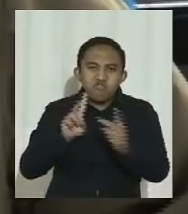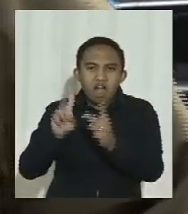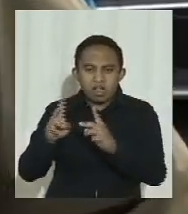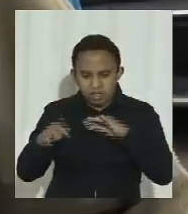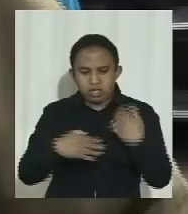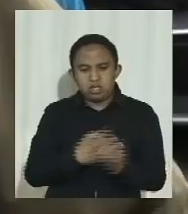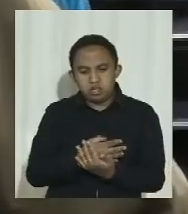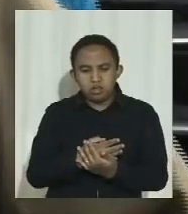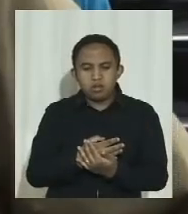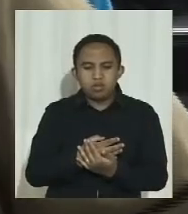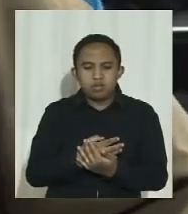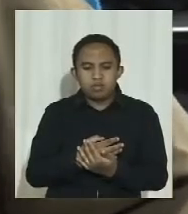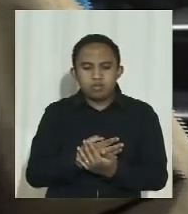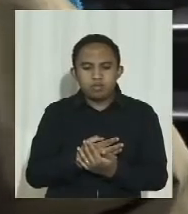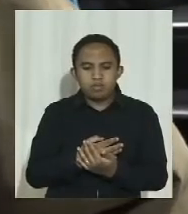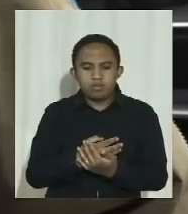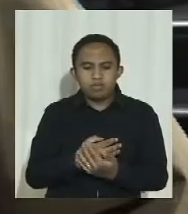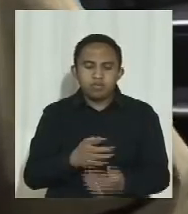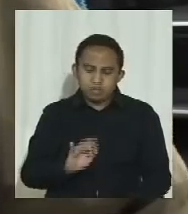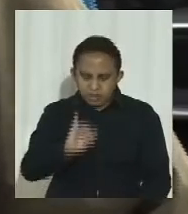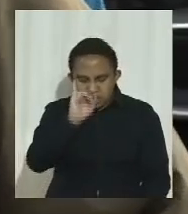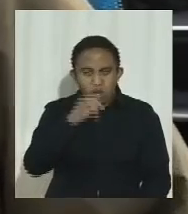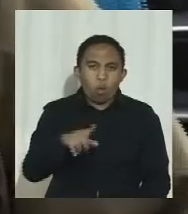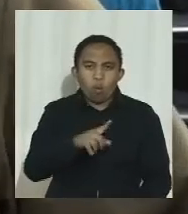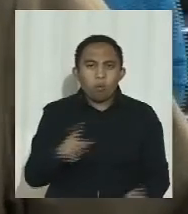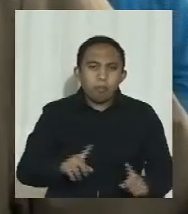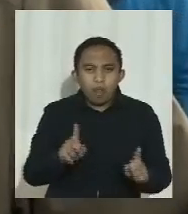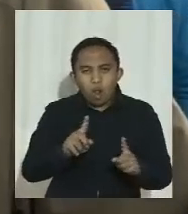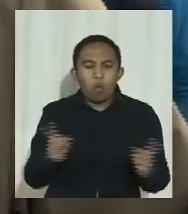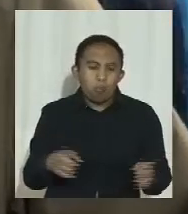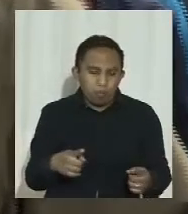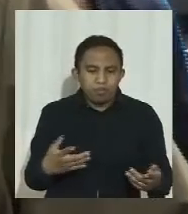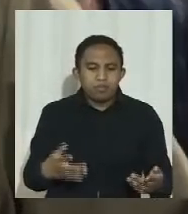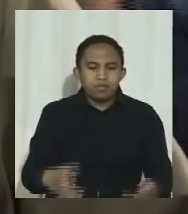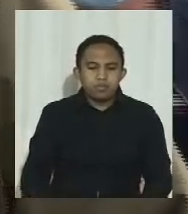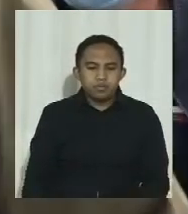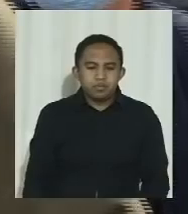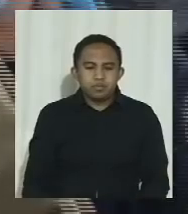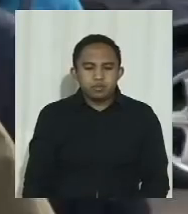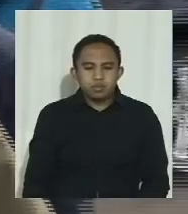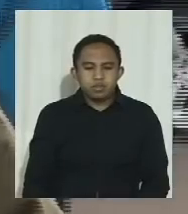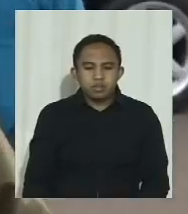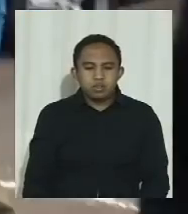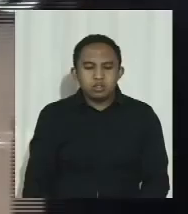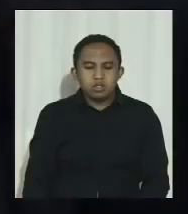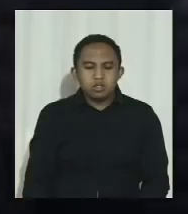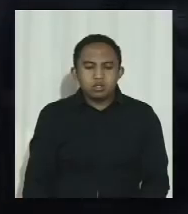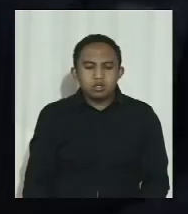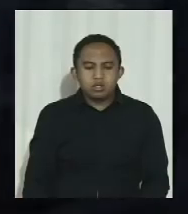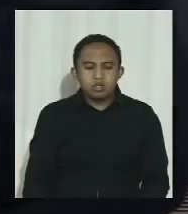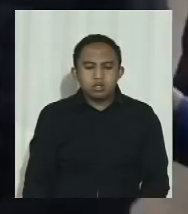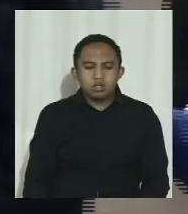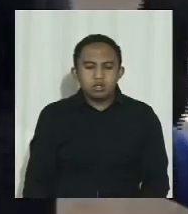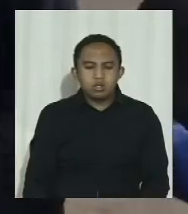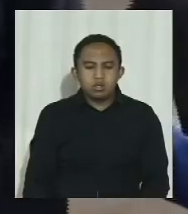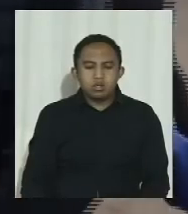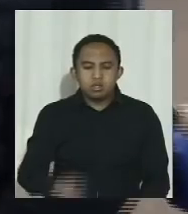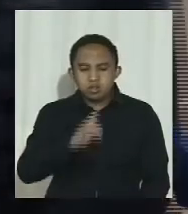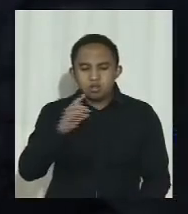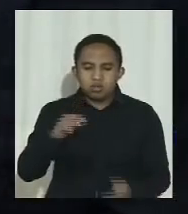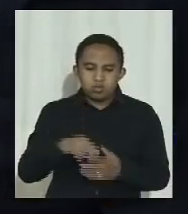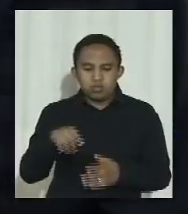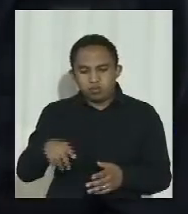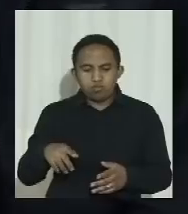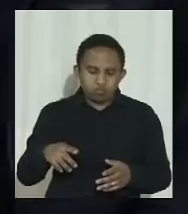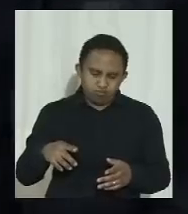que ce soit les instances, mais surtout les joueurs. Et de... je suis pressé de commencer sur le terrain parce qu'on est là pour le football avant